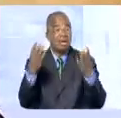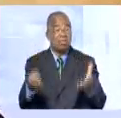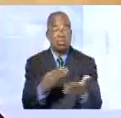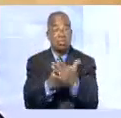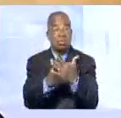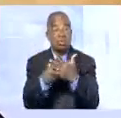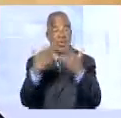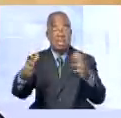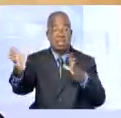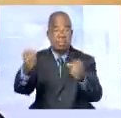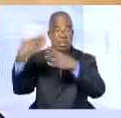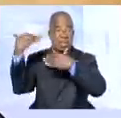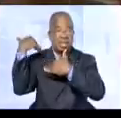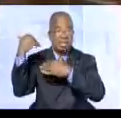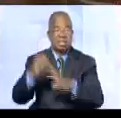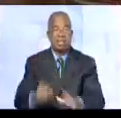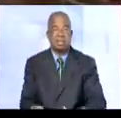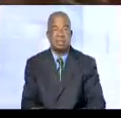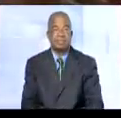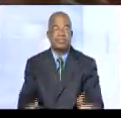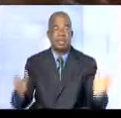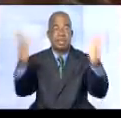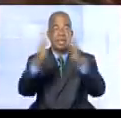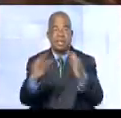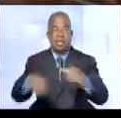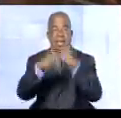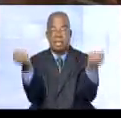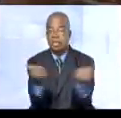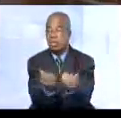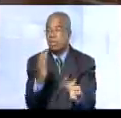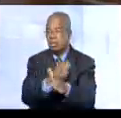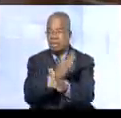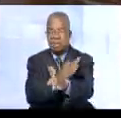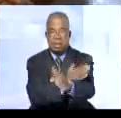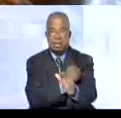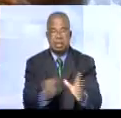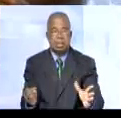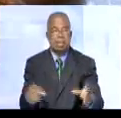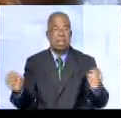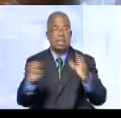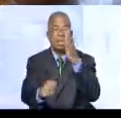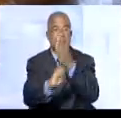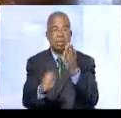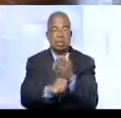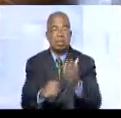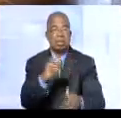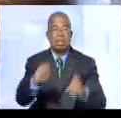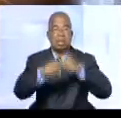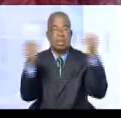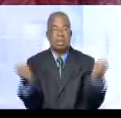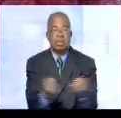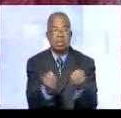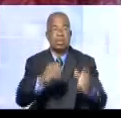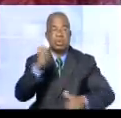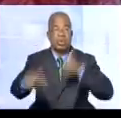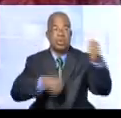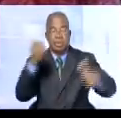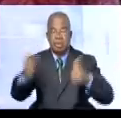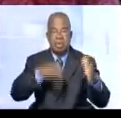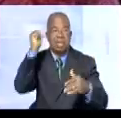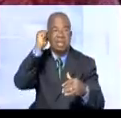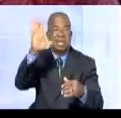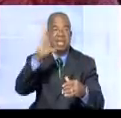du manioc. Fatou Fofana. Réunies en mutuelle de développement économique, social et culturel du district autonome d'Abidjan, les